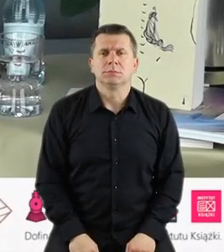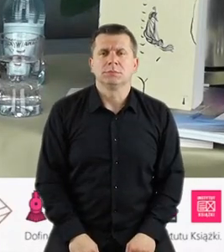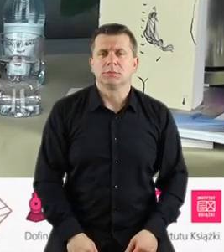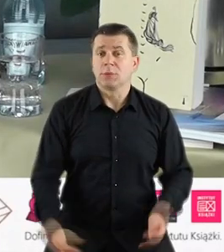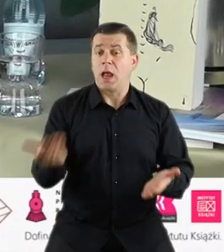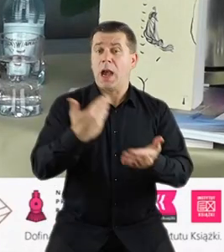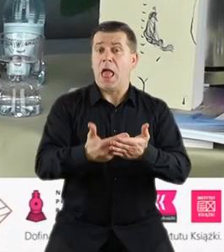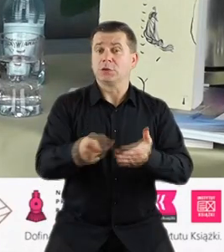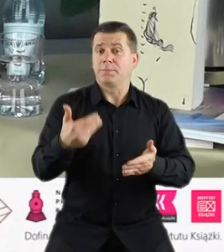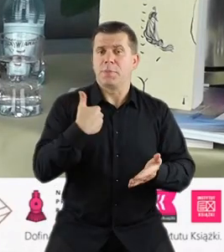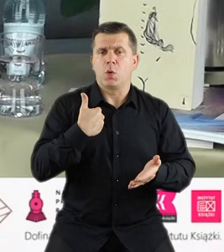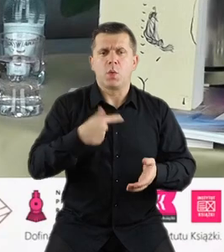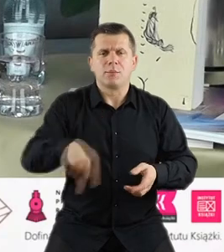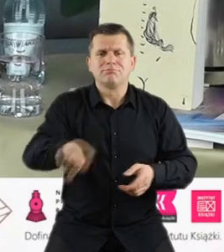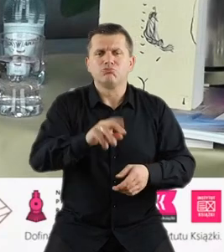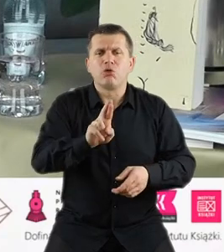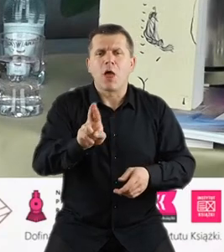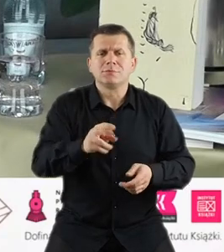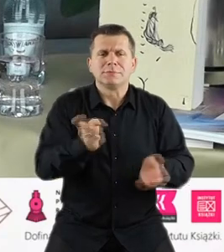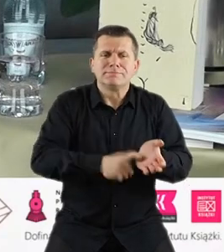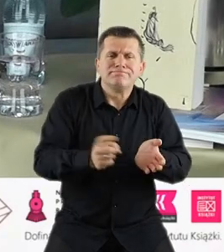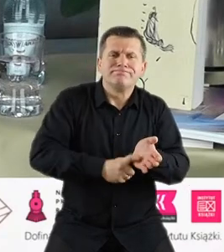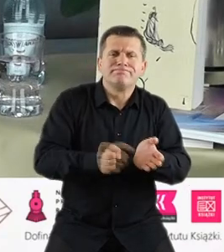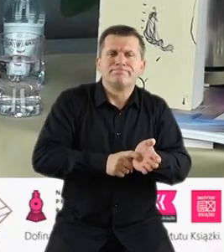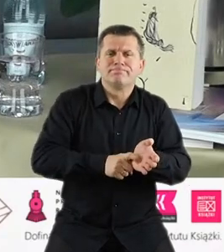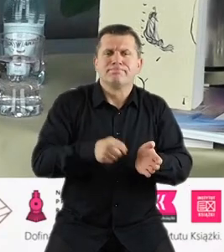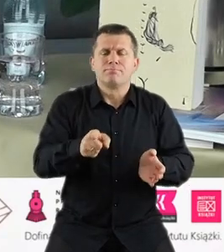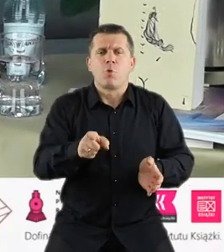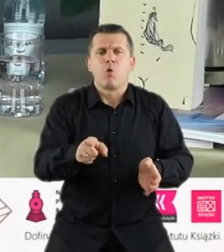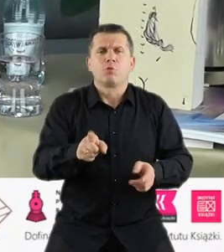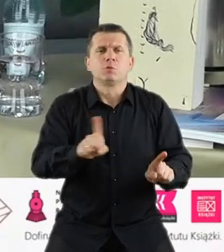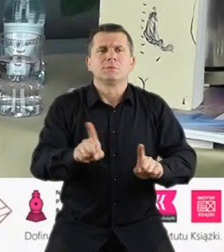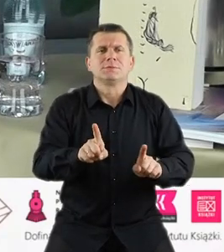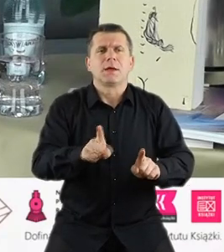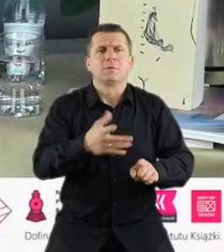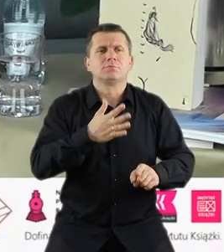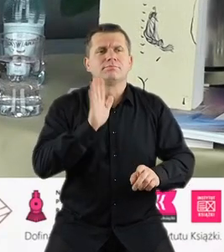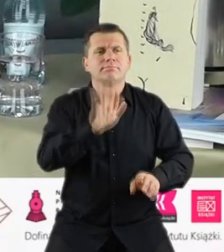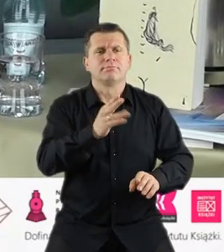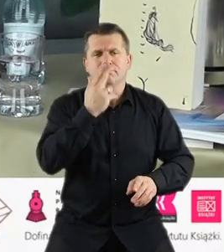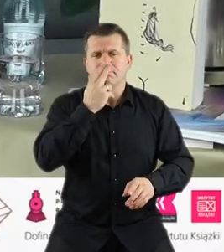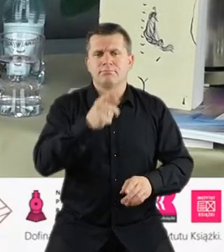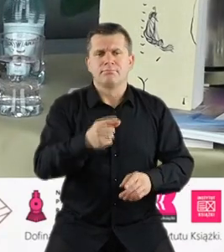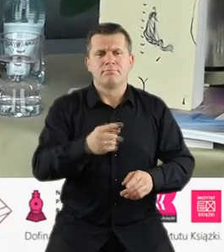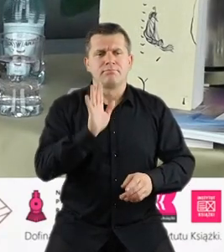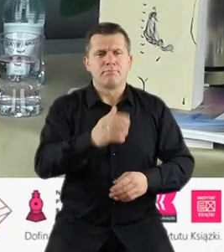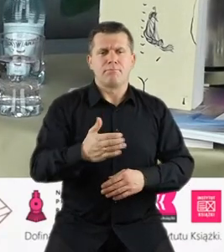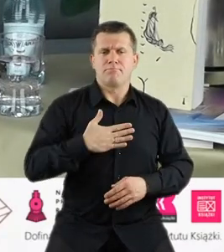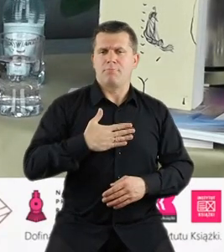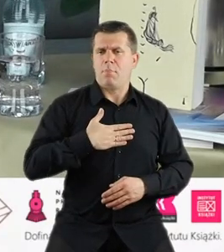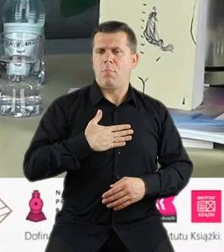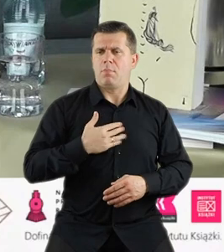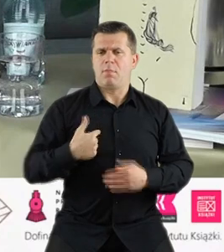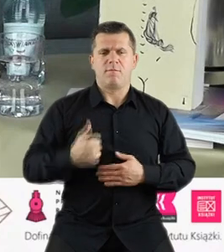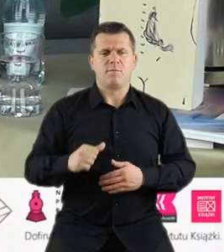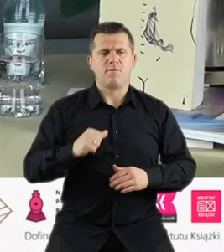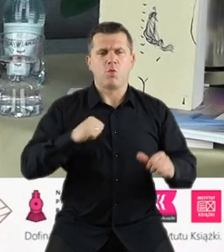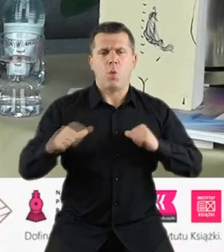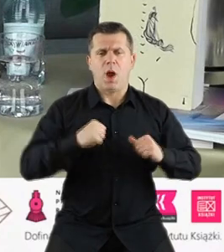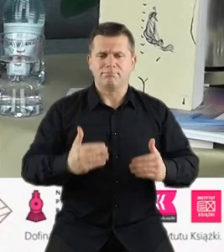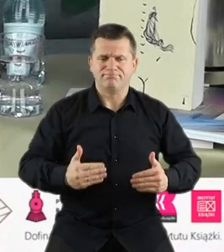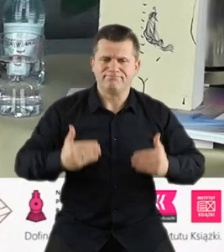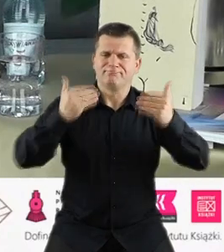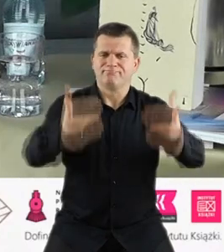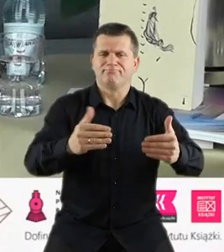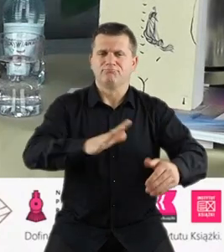no dlaczego był to przedmiot pożądania? Oprócz tego, że właśnie symbolizował posiadanie i rozciąganie władzy na te